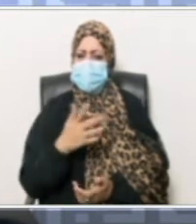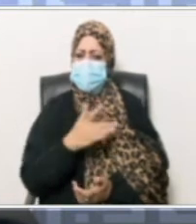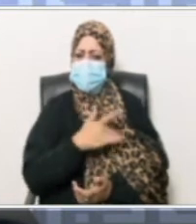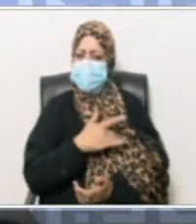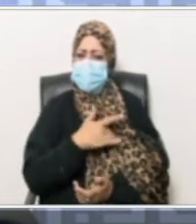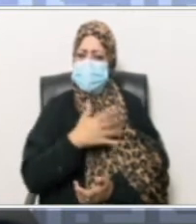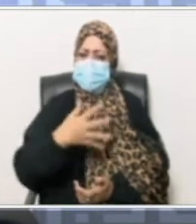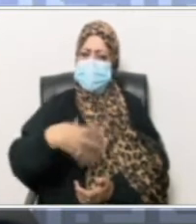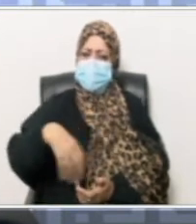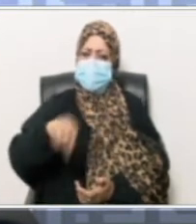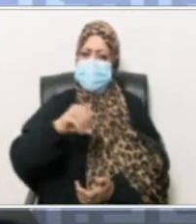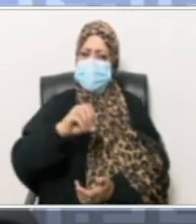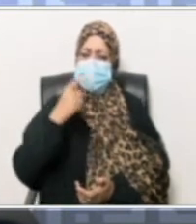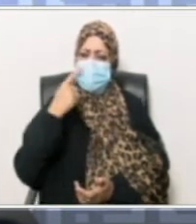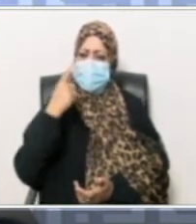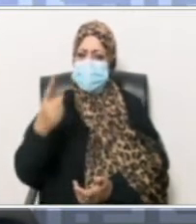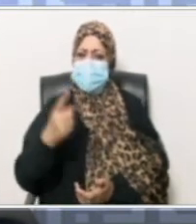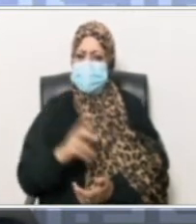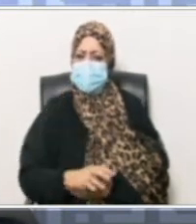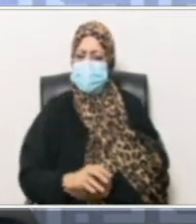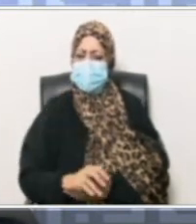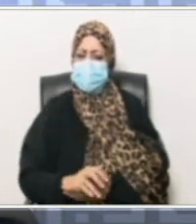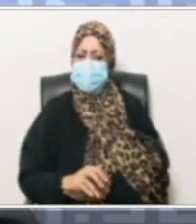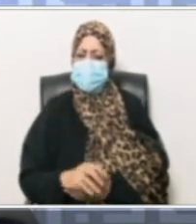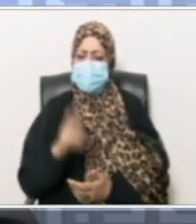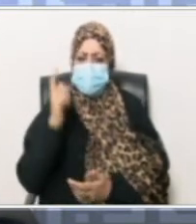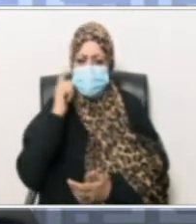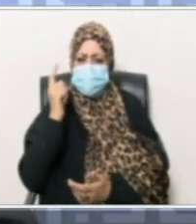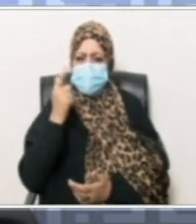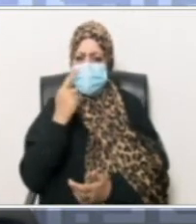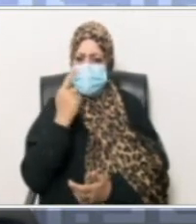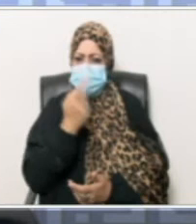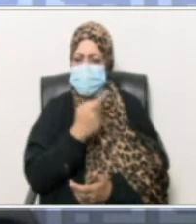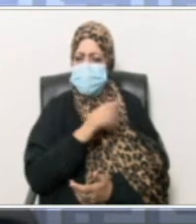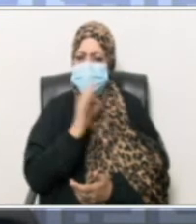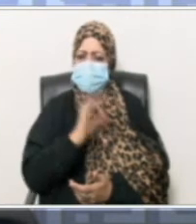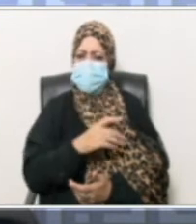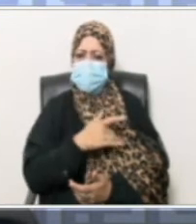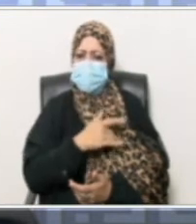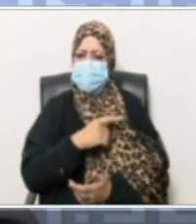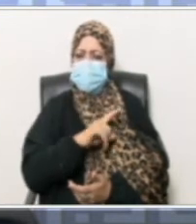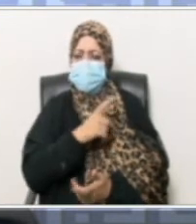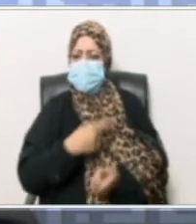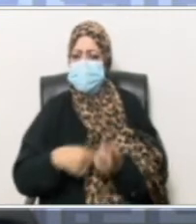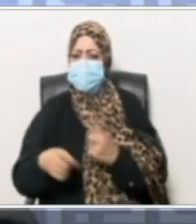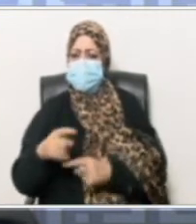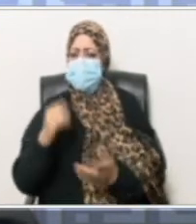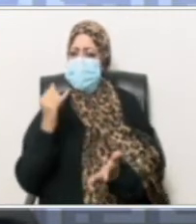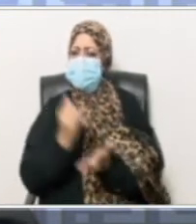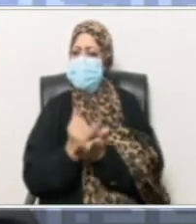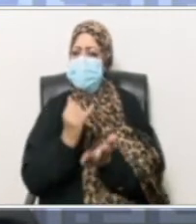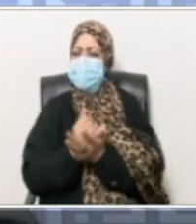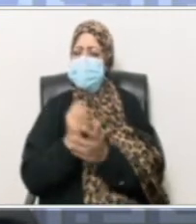كل أولئك كان عنه مسؤولا. فأنت مسؤول عن الكلام اللي تقوله وعلى كلامك وعلى نظرك وعلى ما